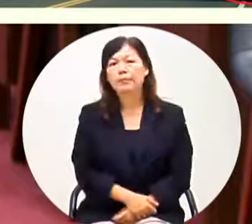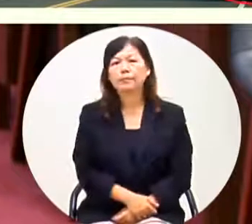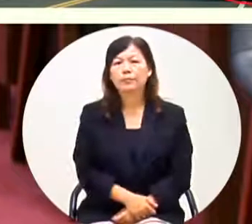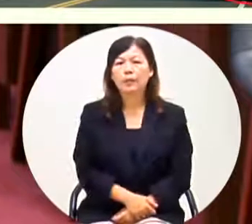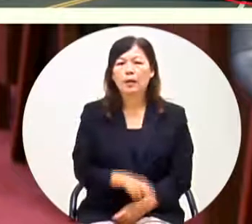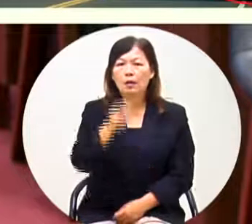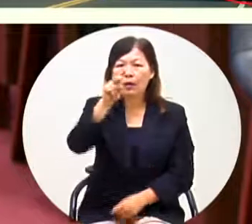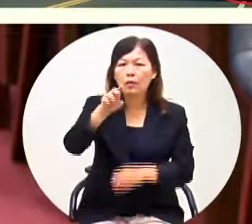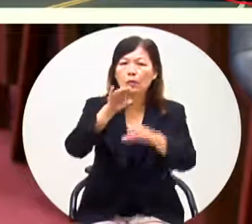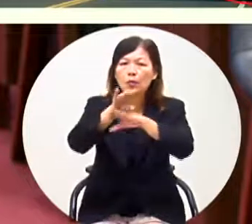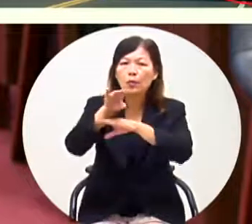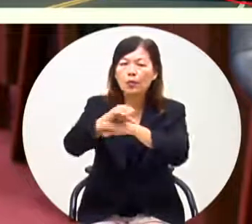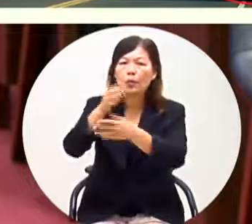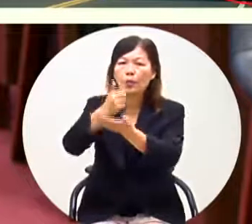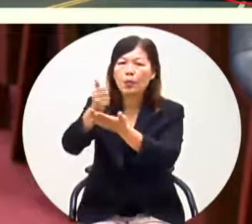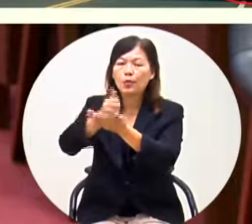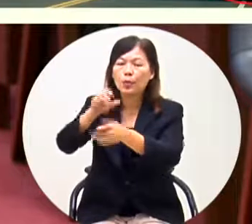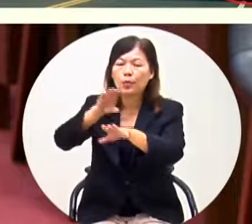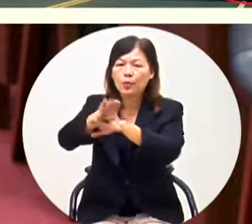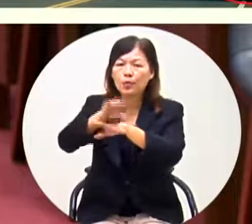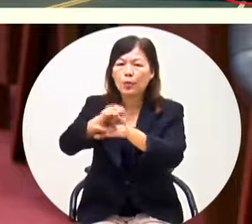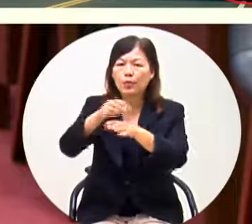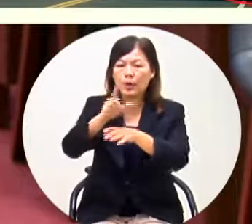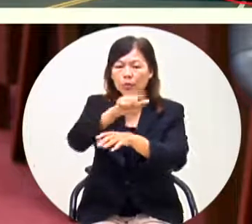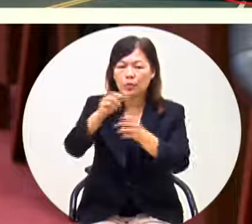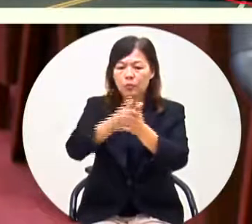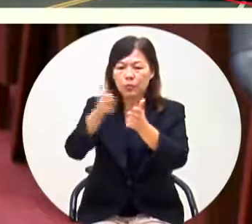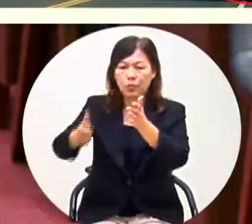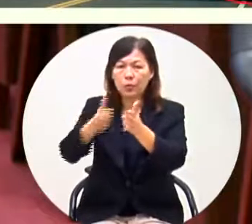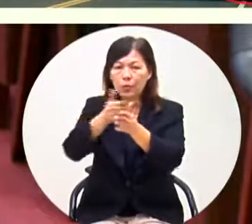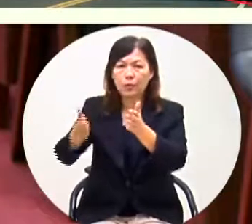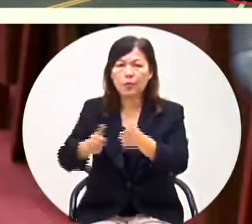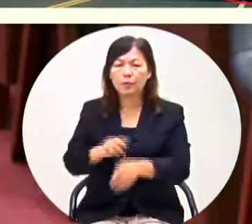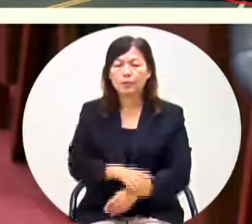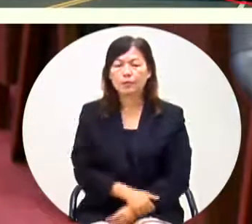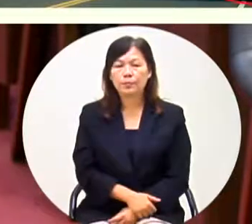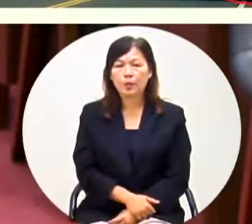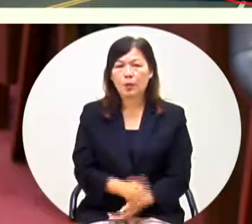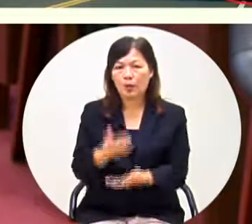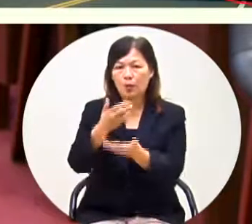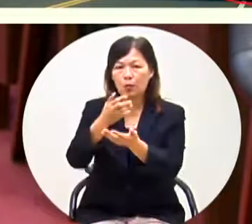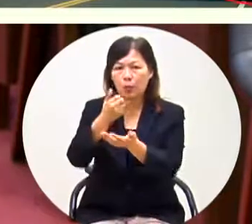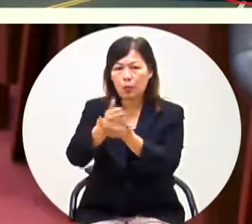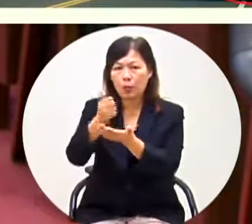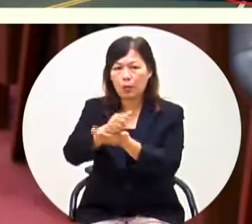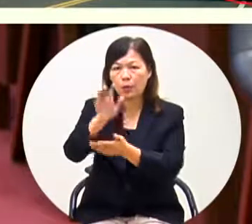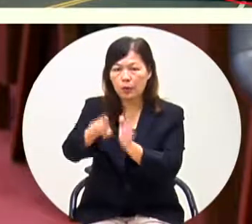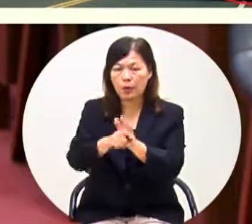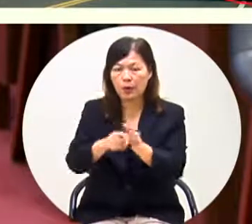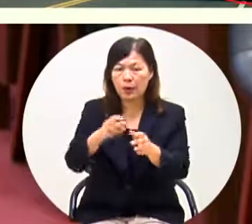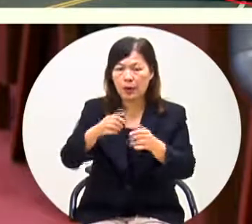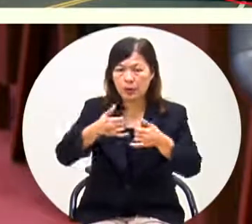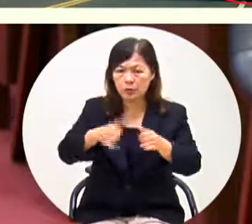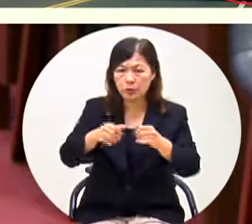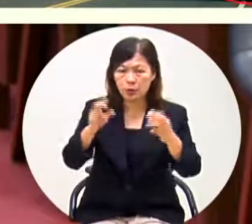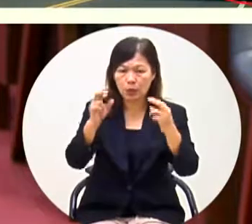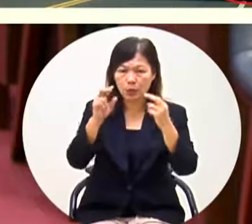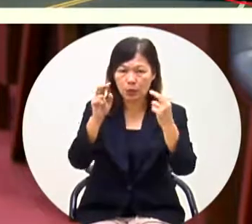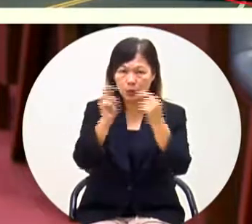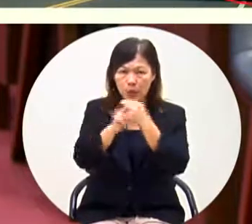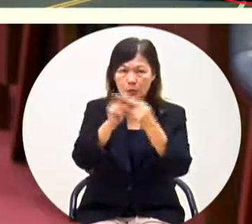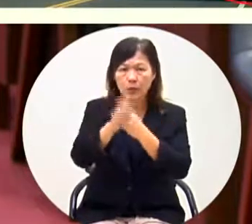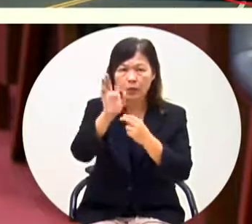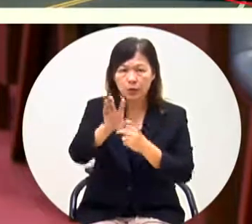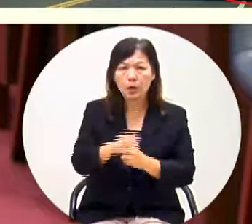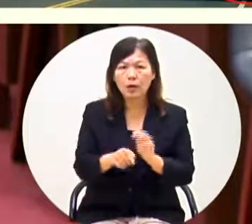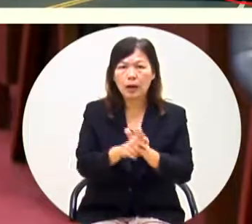卸货，好，司机应该是在里面送货。那因为他占用了这个是双线道。他占用了其中一个车道啊，我们